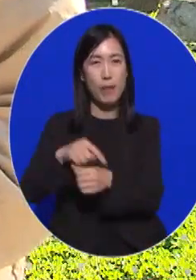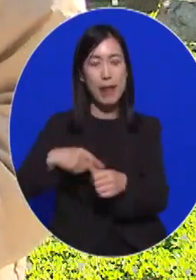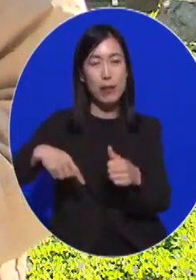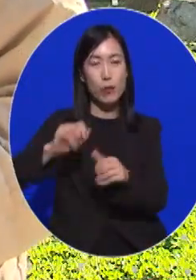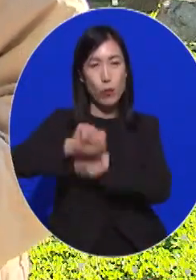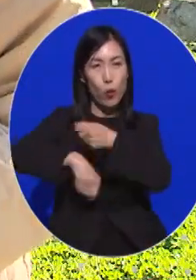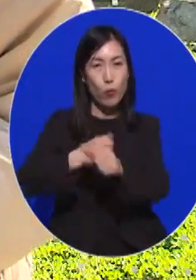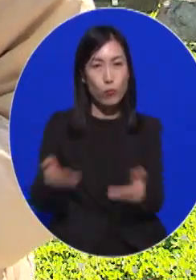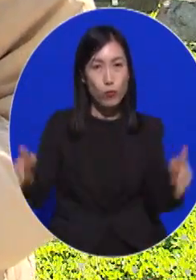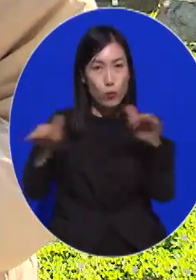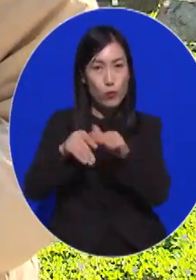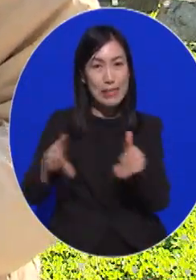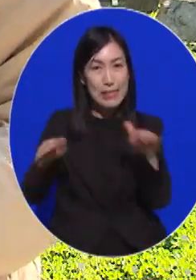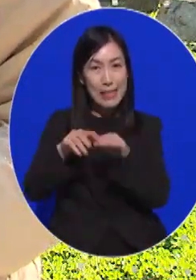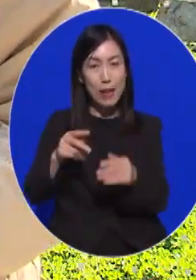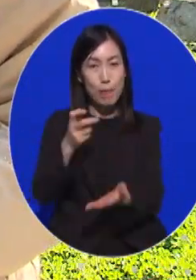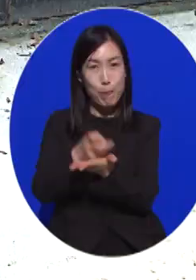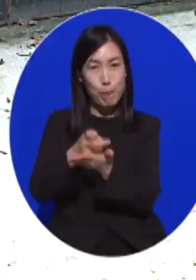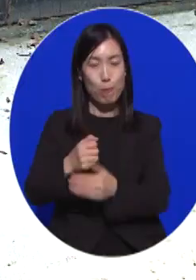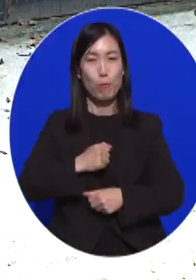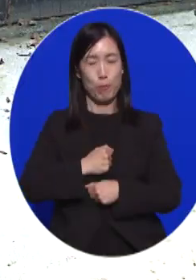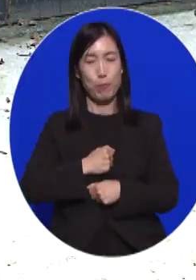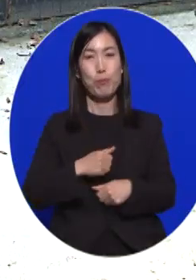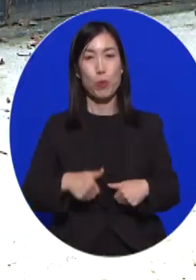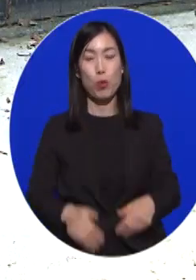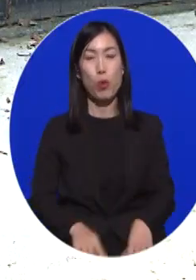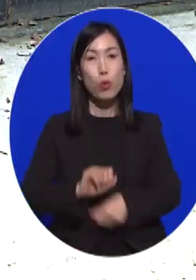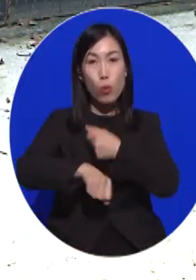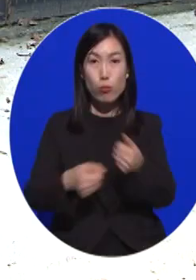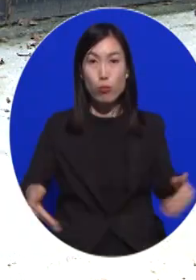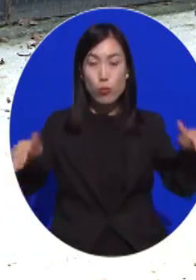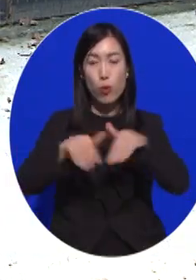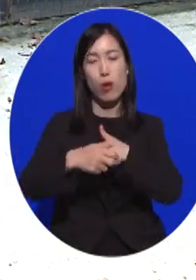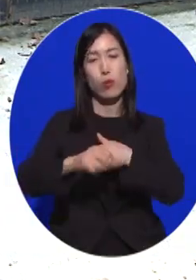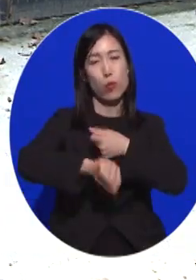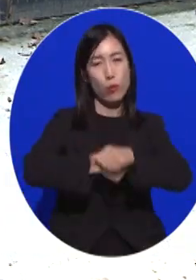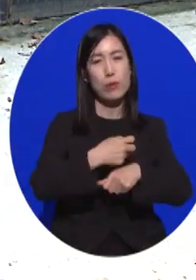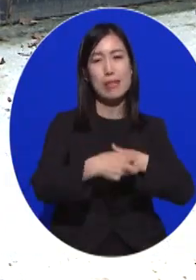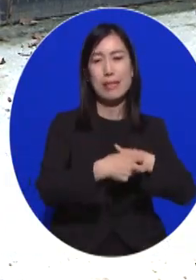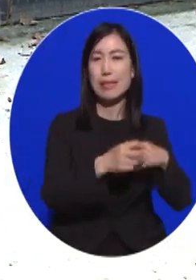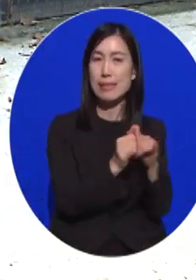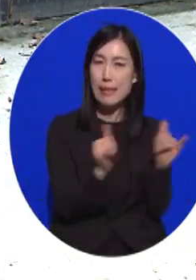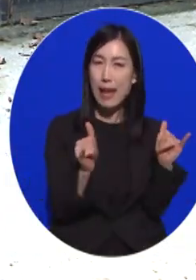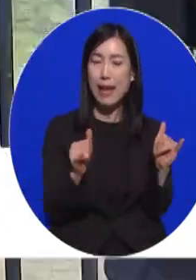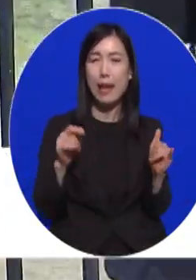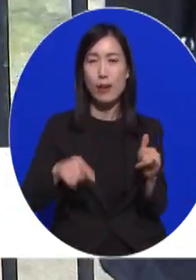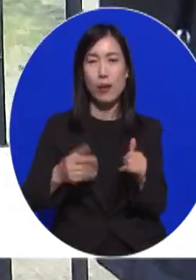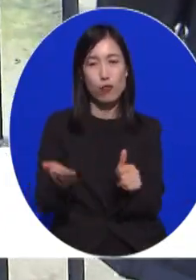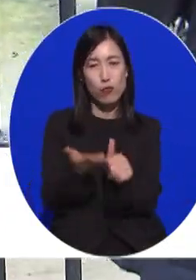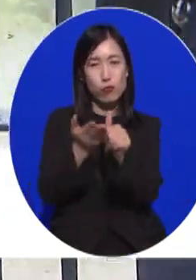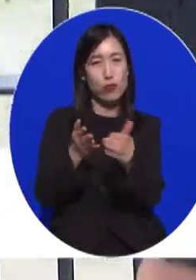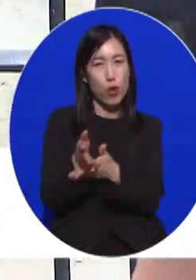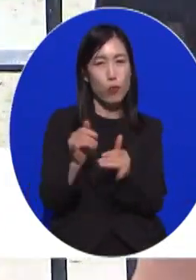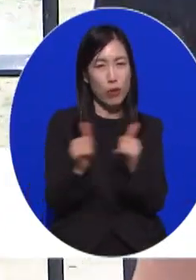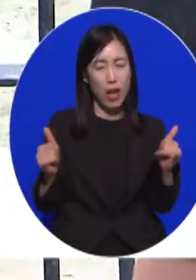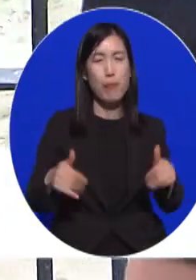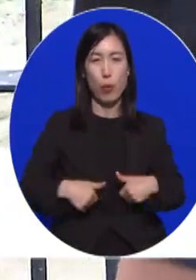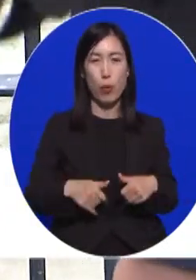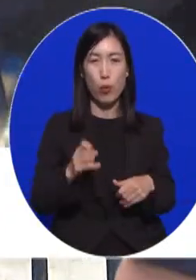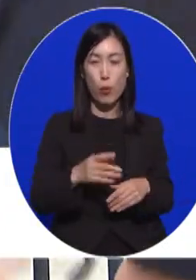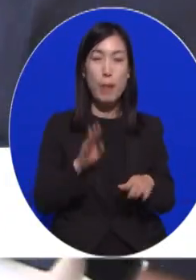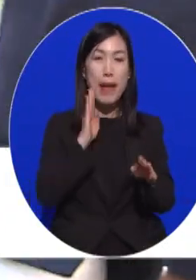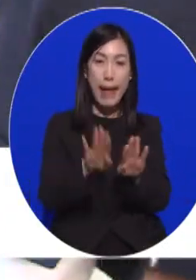습성을 고려한 시설 등을 준수해야 합니다 동물원은 수의사와 사사 전 을추고 휴원시